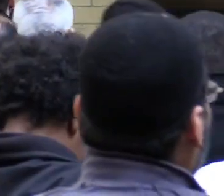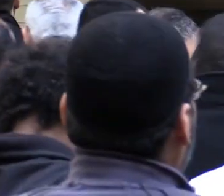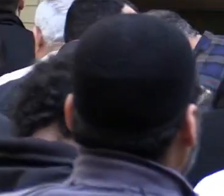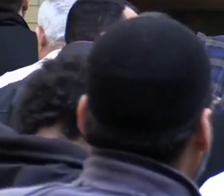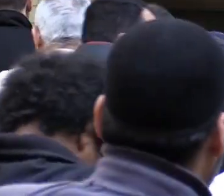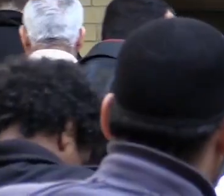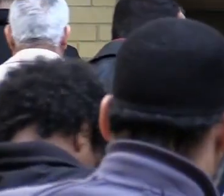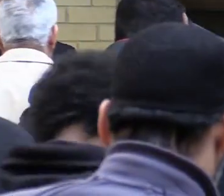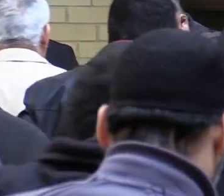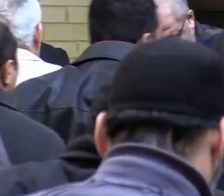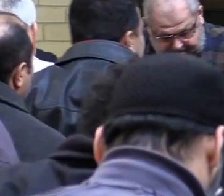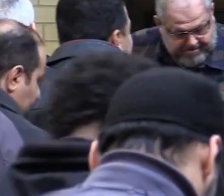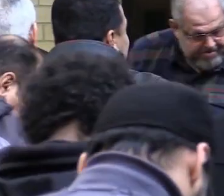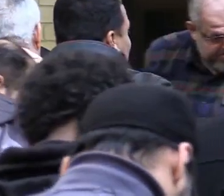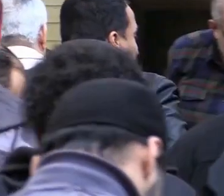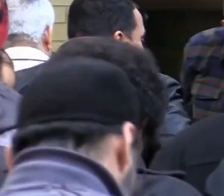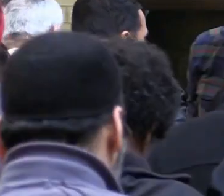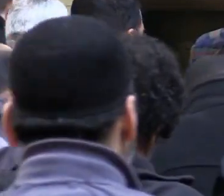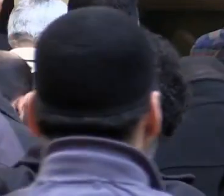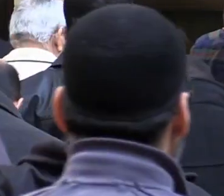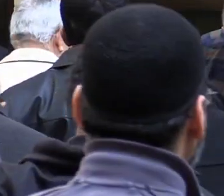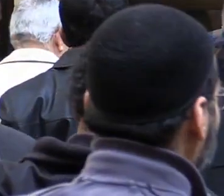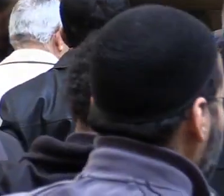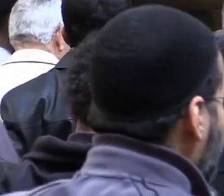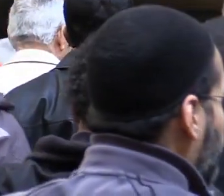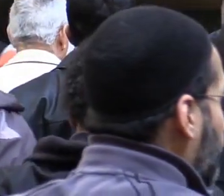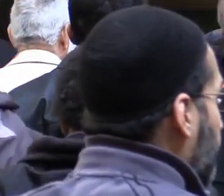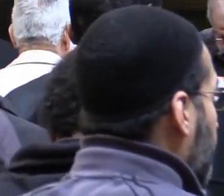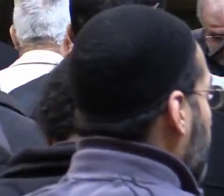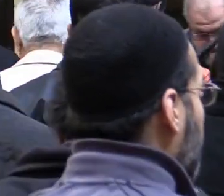والله يعلم ما تصنعون.